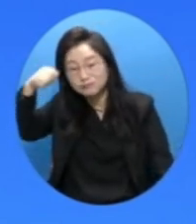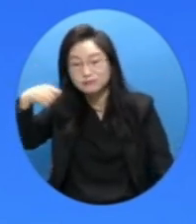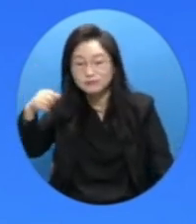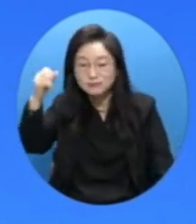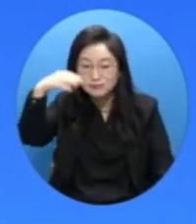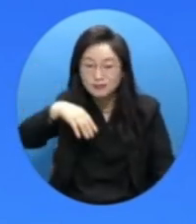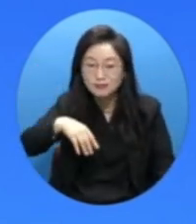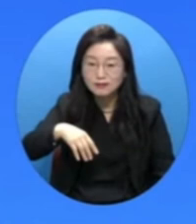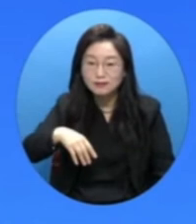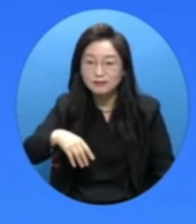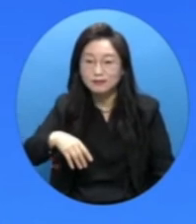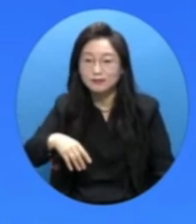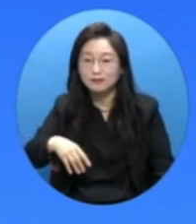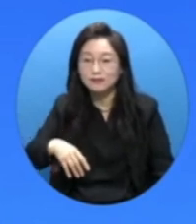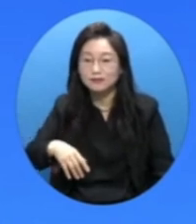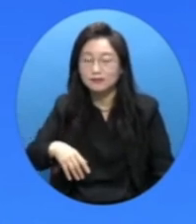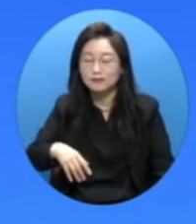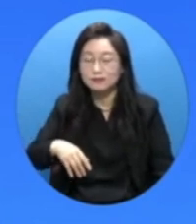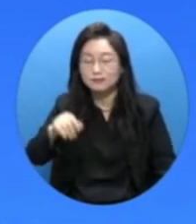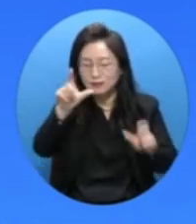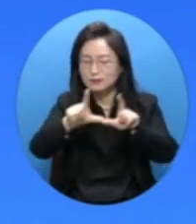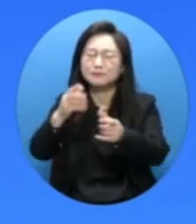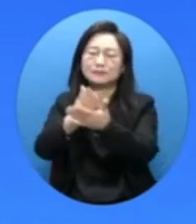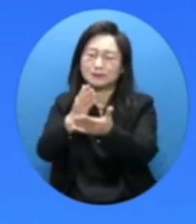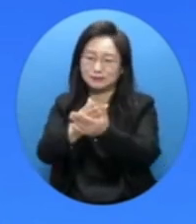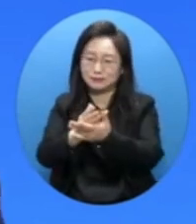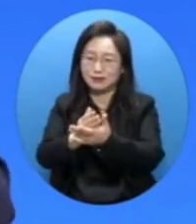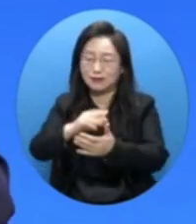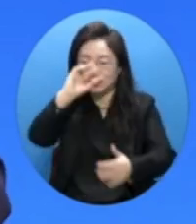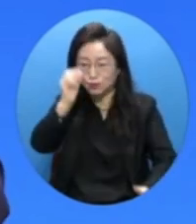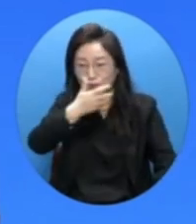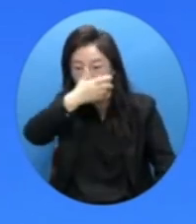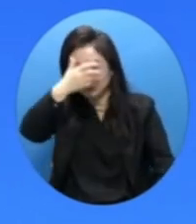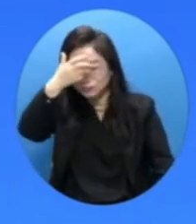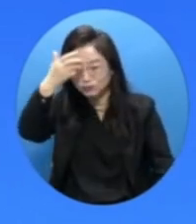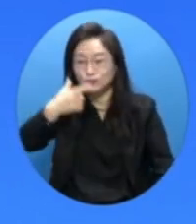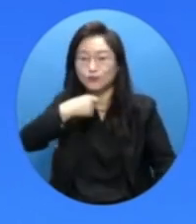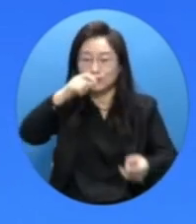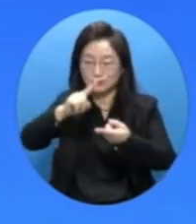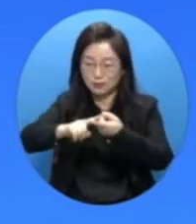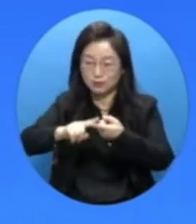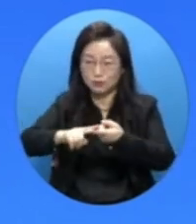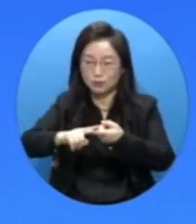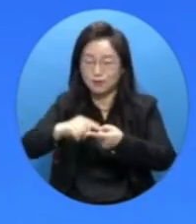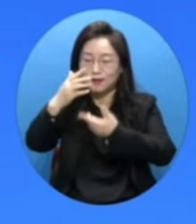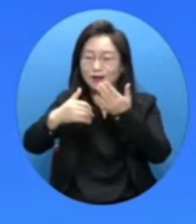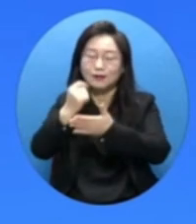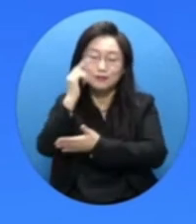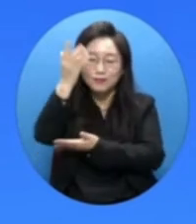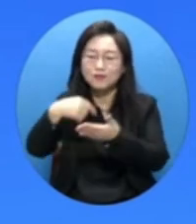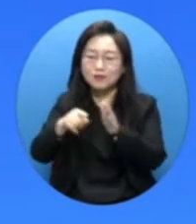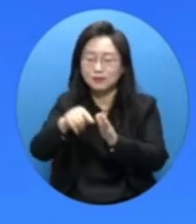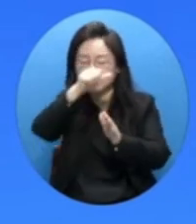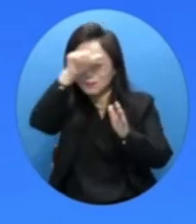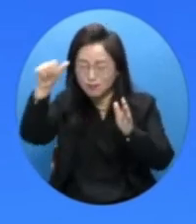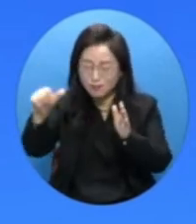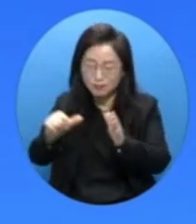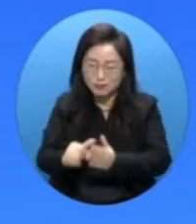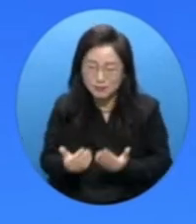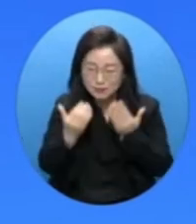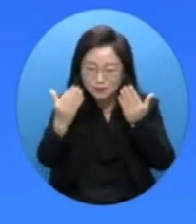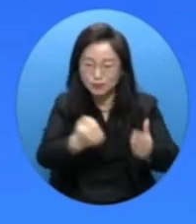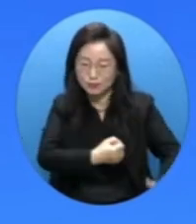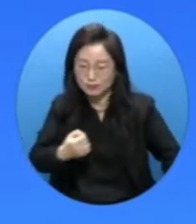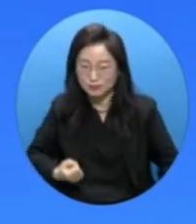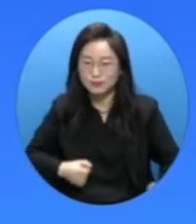그러한 부평저 같은 인생을 살지 말고 거룩한 꿈과 손을 가지고 하나님의 영광을 위해서 여러분 일생을 바쳐 헌신하며 살아가는